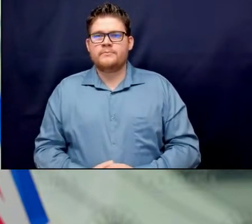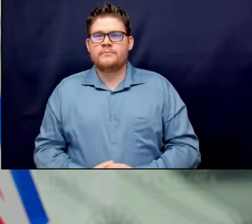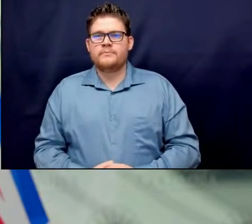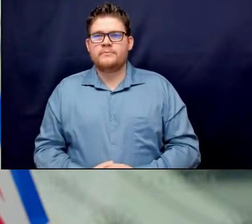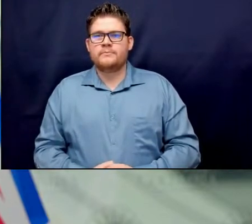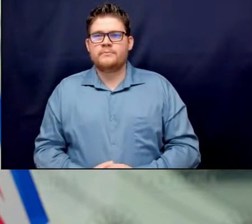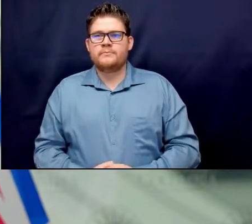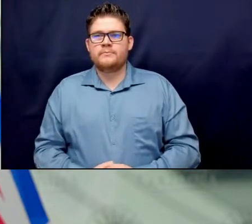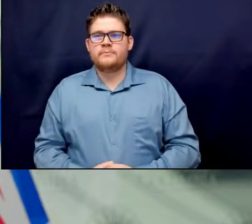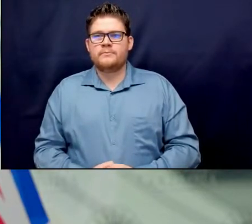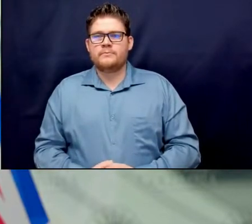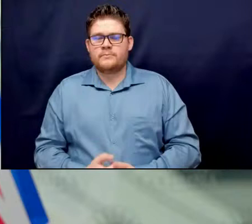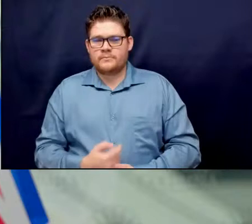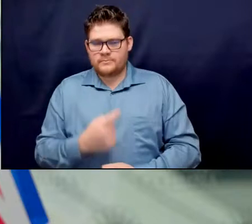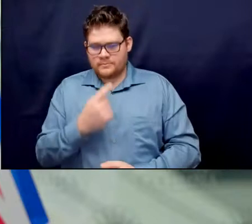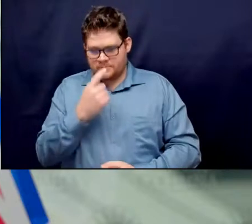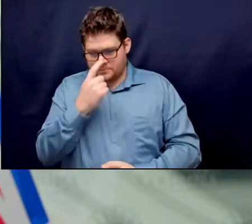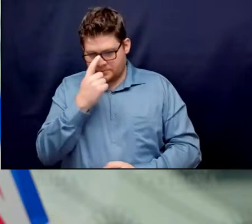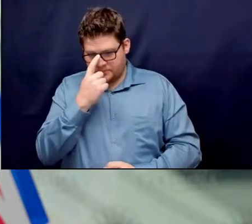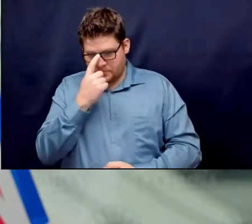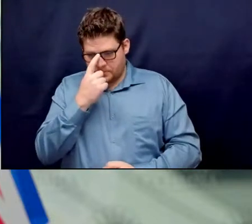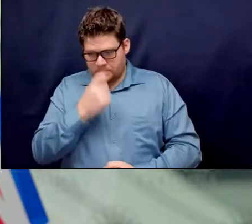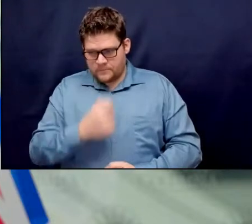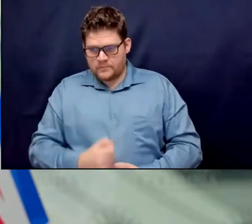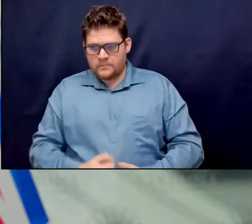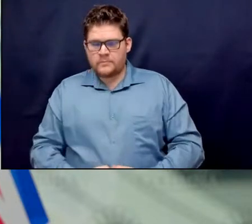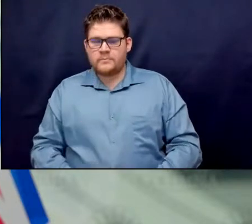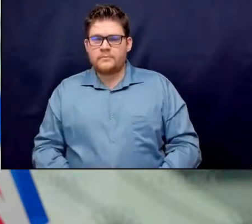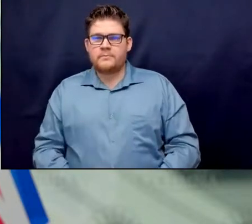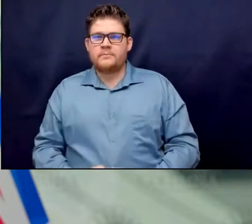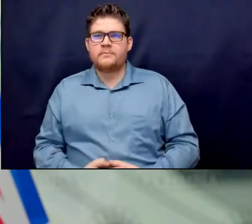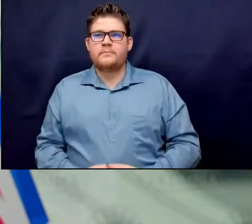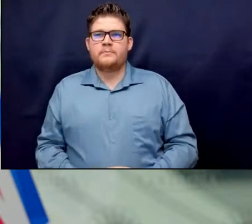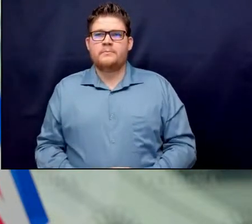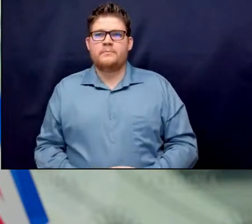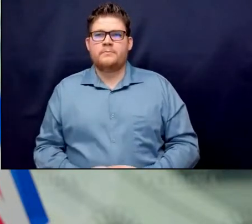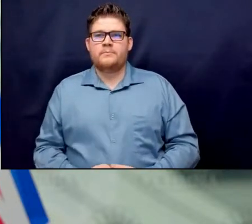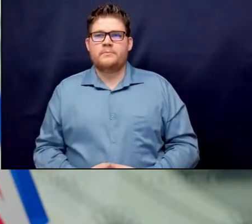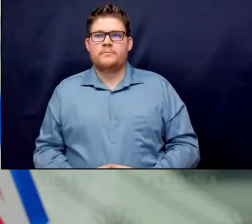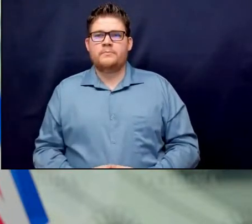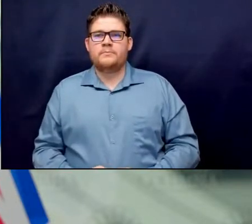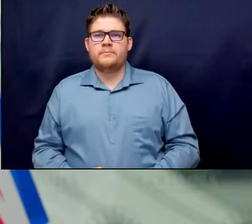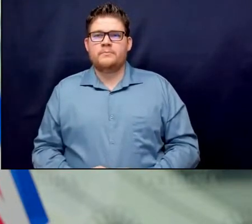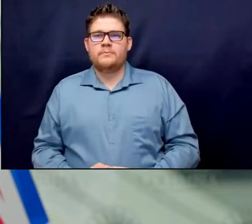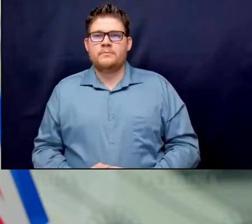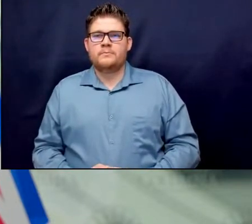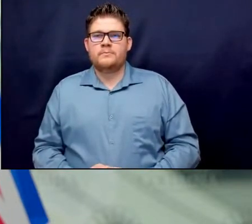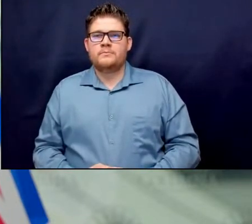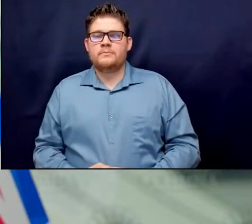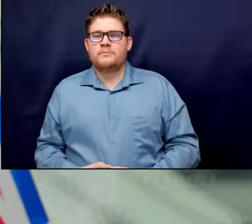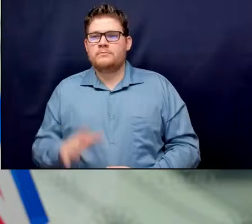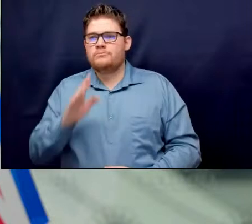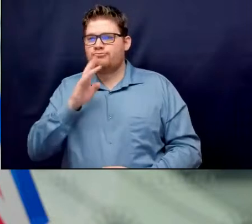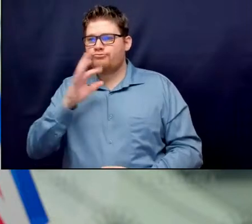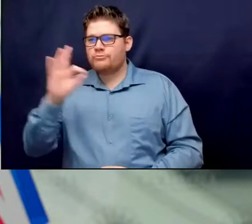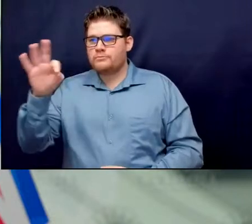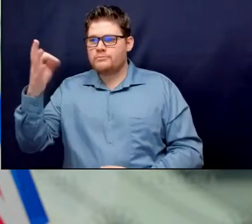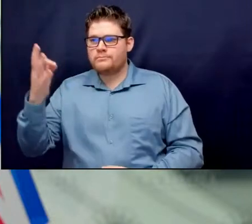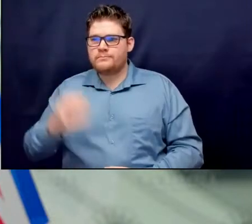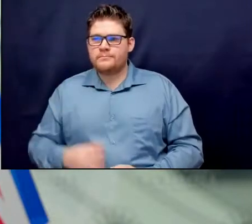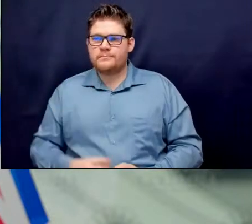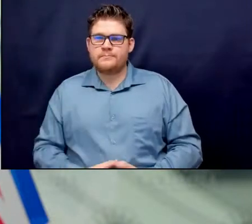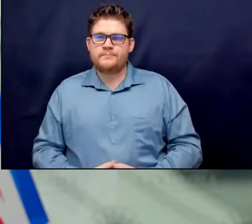été sous considération de la part de, au niveau national, à Health Canada, et par le National Advisory Council